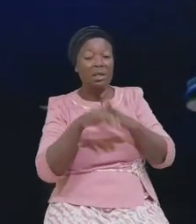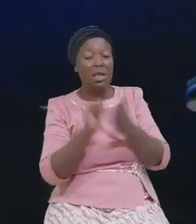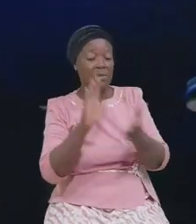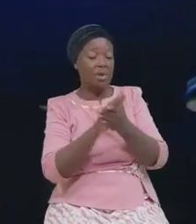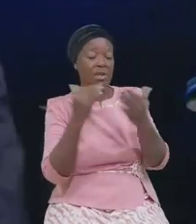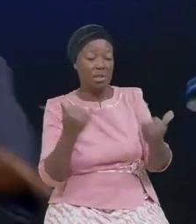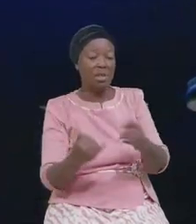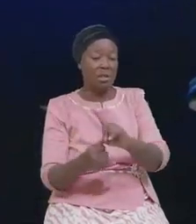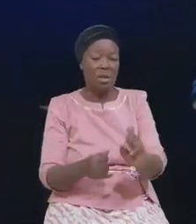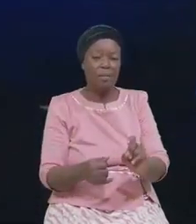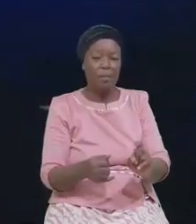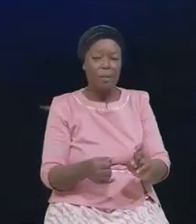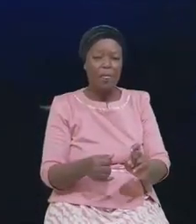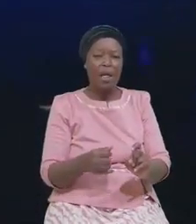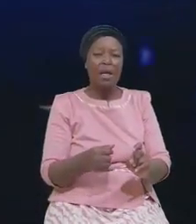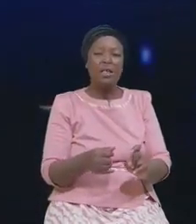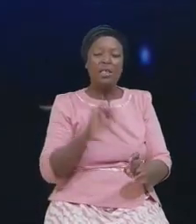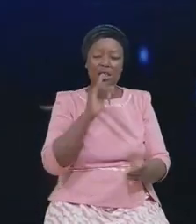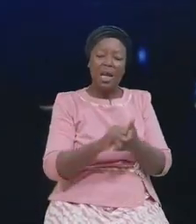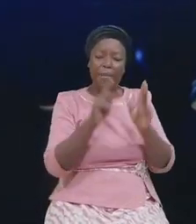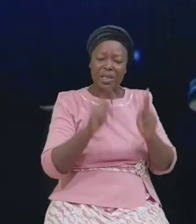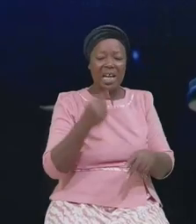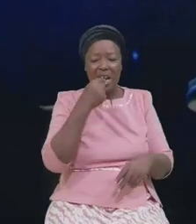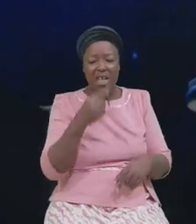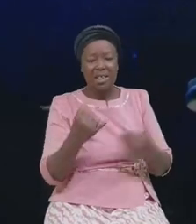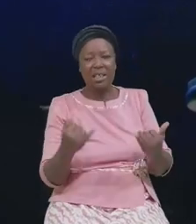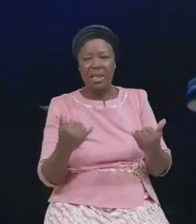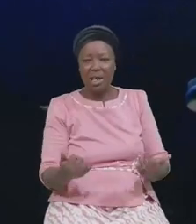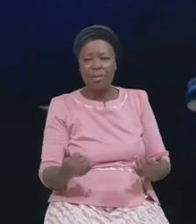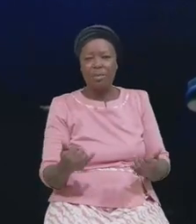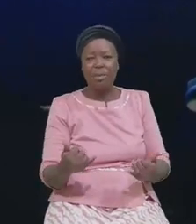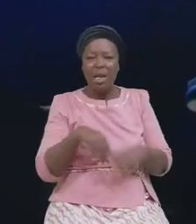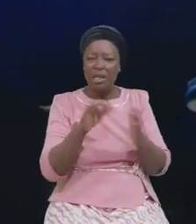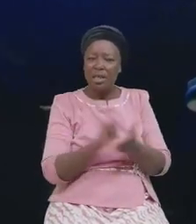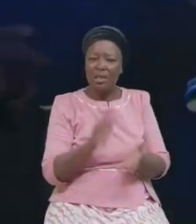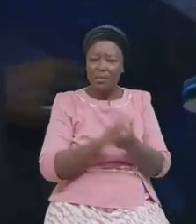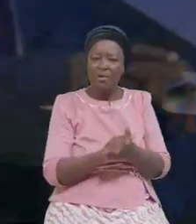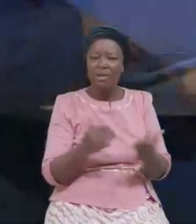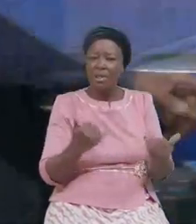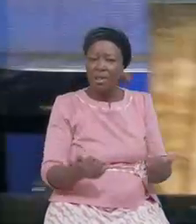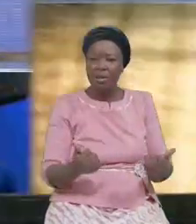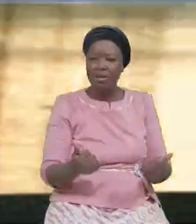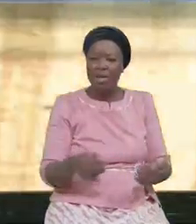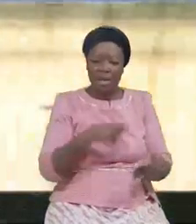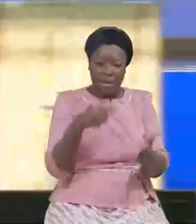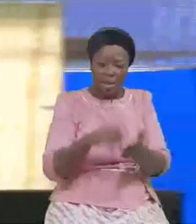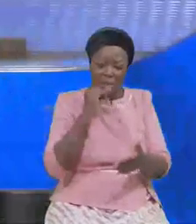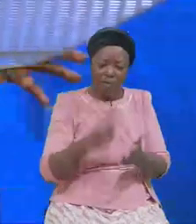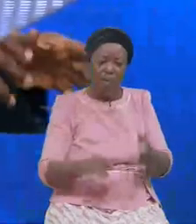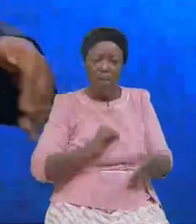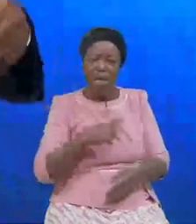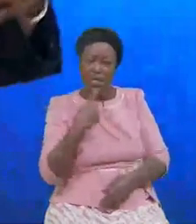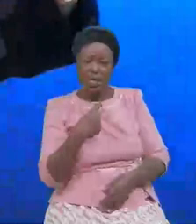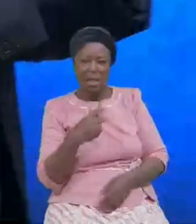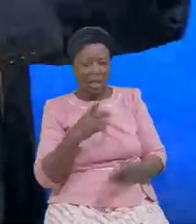non? Est-ce que le monsieur est en train de regretter que c'est toi qui l'avais conseillé et que maintenant dans son mariage il est en train de souffrir? Voici ce que j'ai dit.